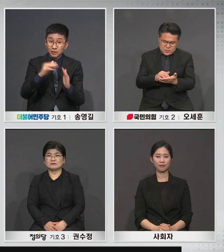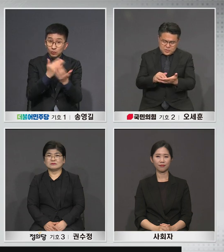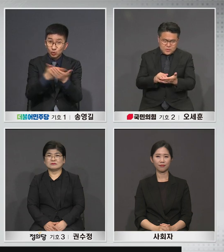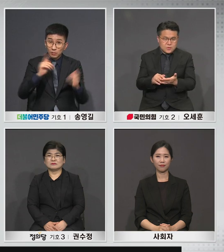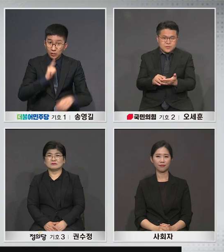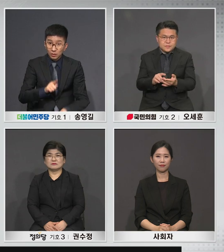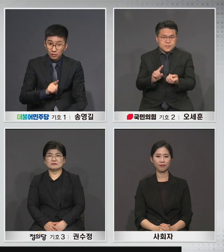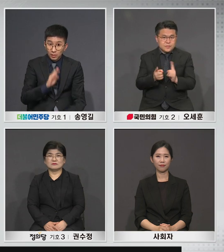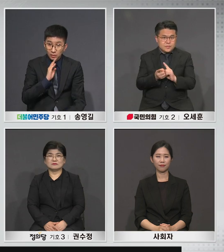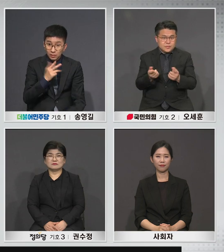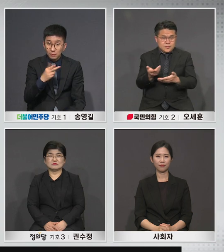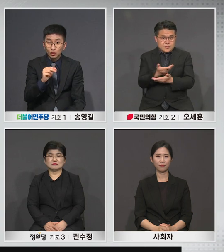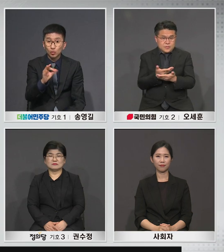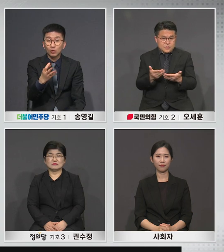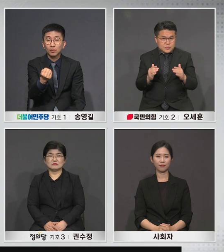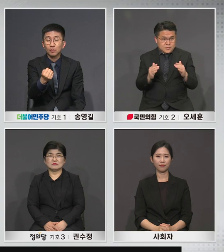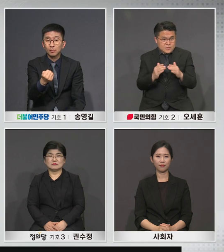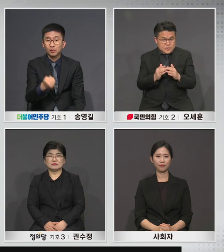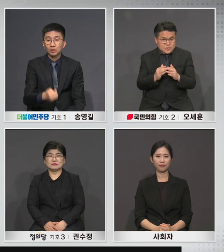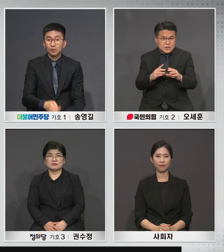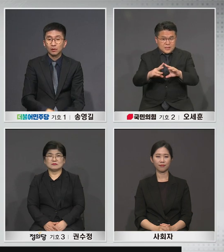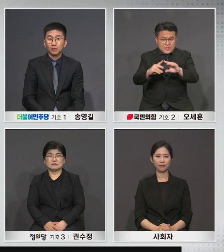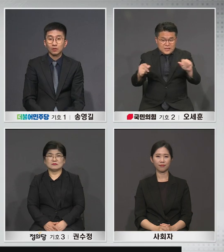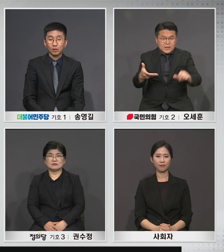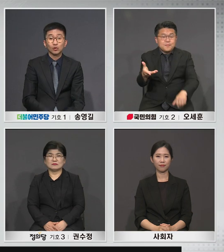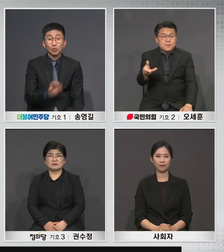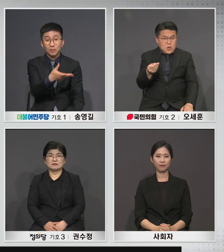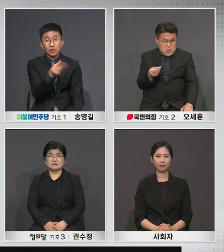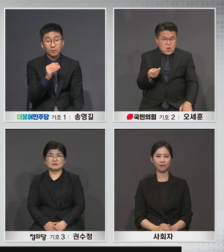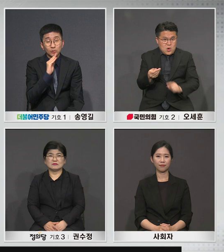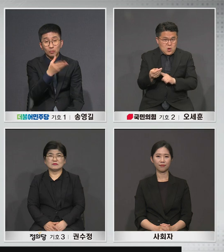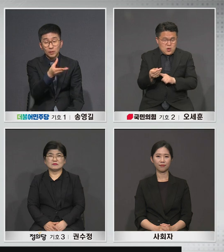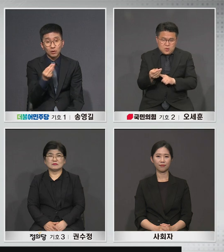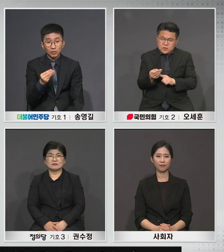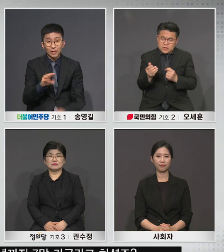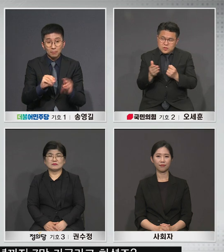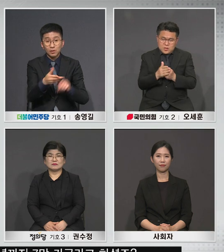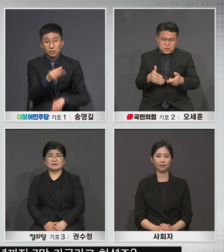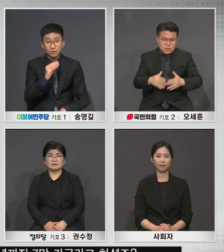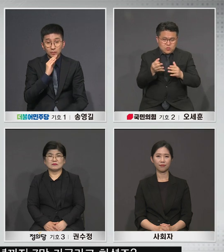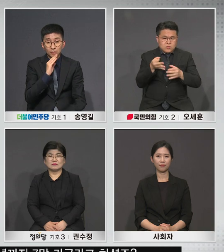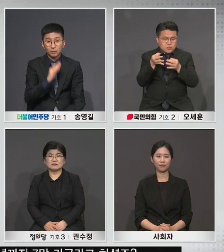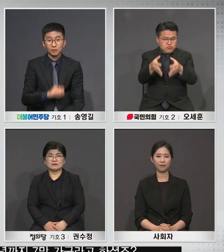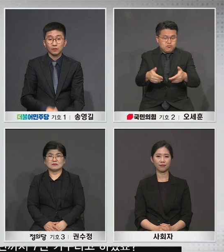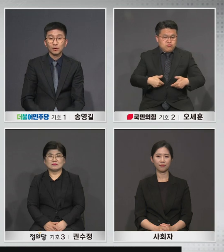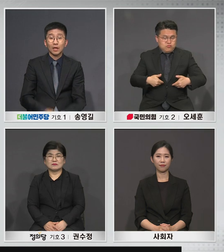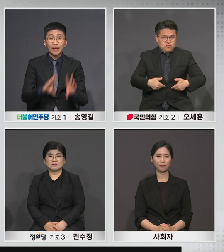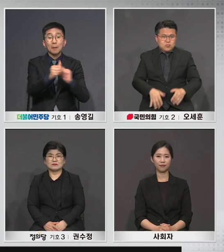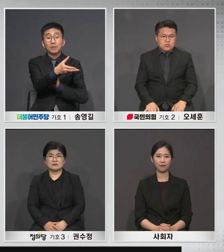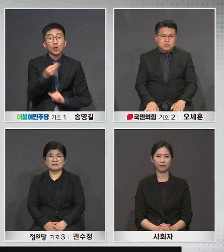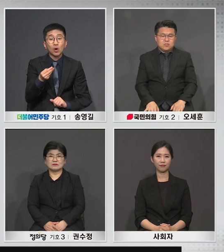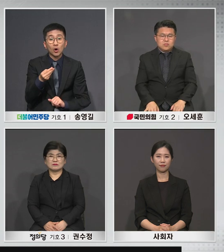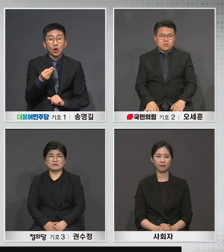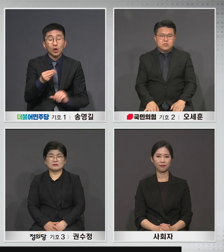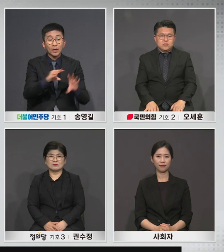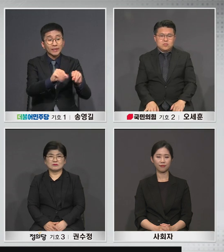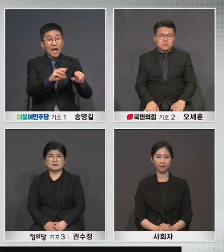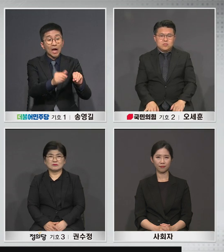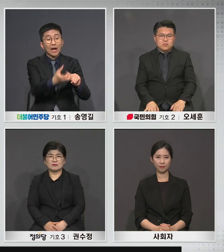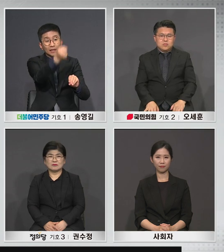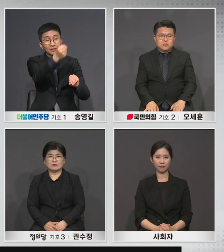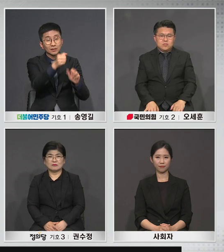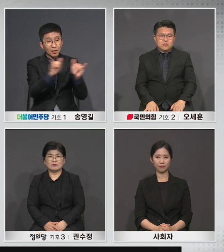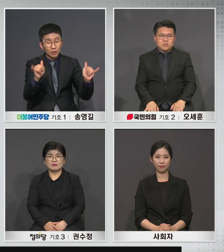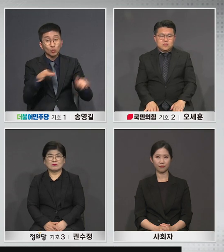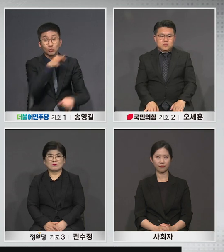상생주택은 땅은 빌리는 겁니다. 아니 빌려서 그러니까. 건축비 정도 들어가겠죠. 땅을 빌리면 그 토지주가한테 사용료를 내야